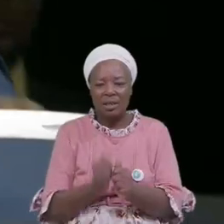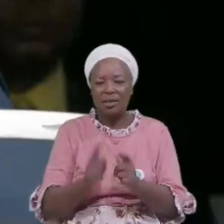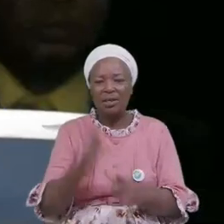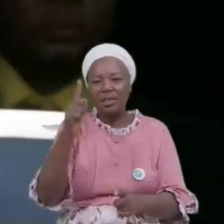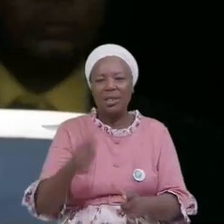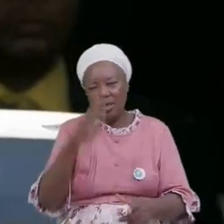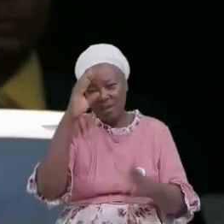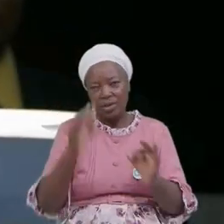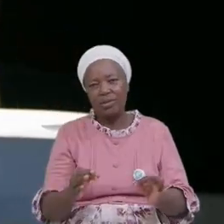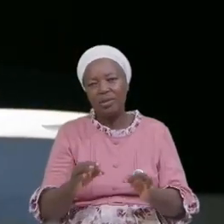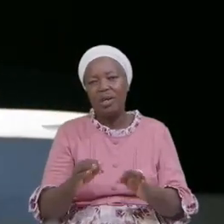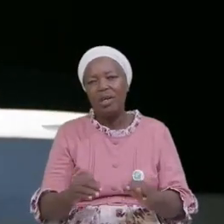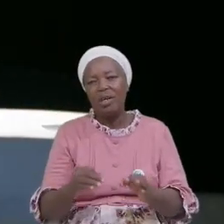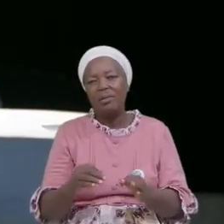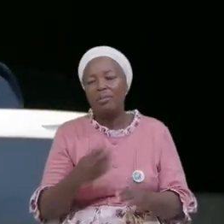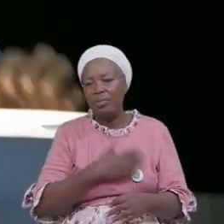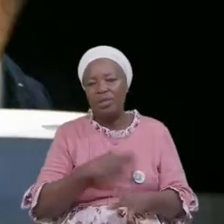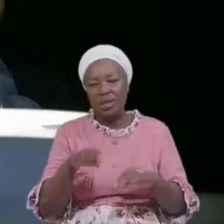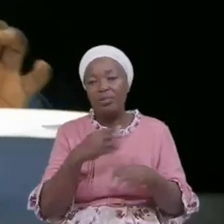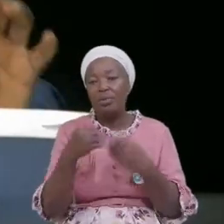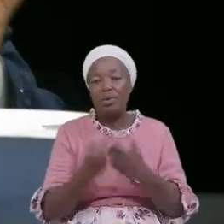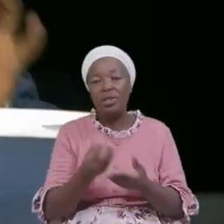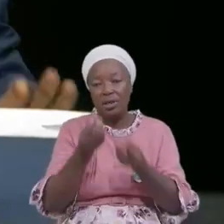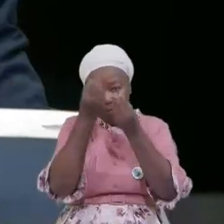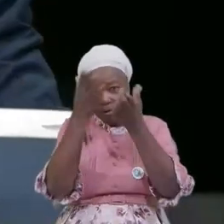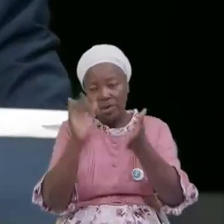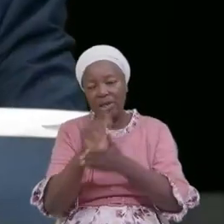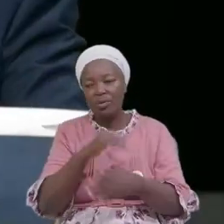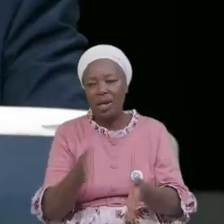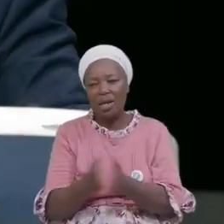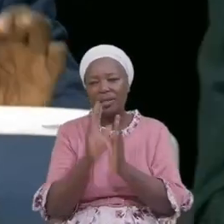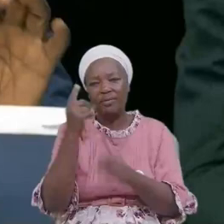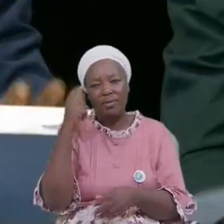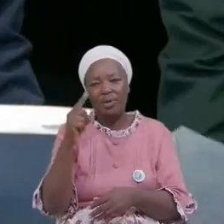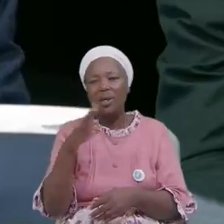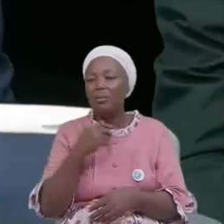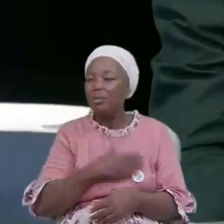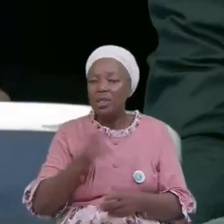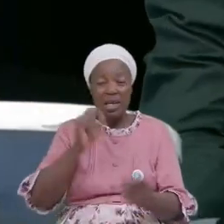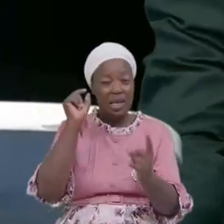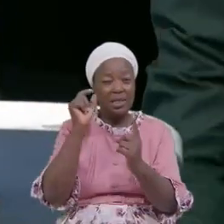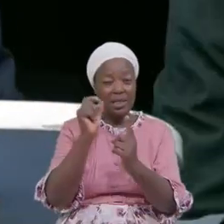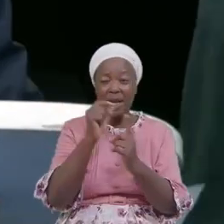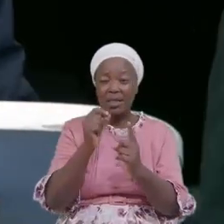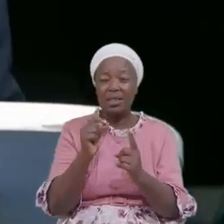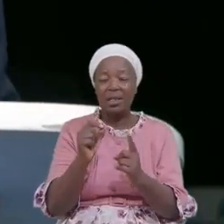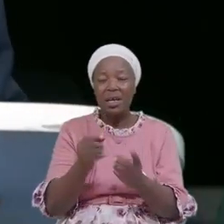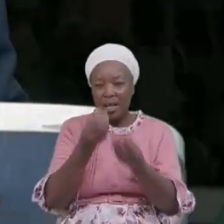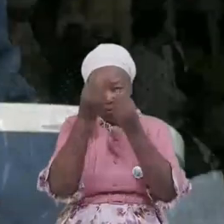Donnez toutes les informations requises. Les informations exactes, telles